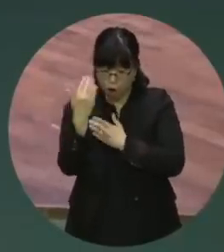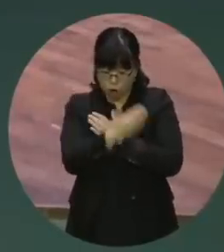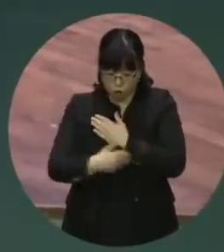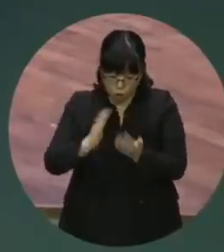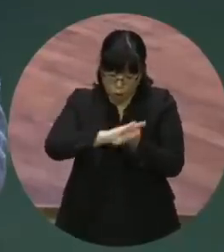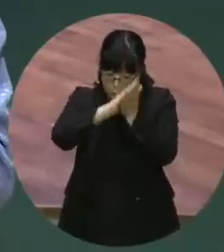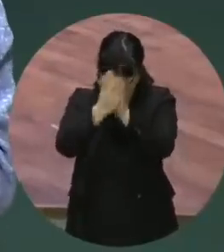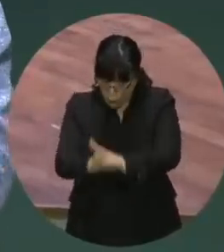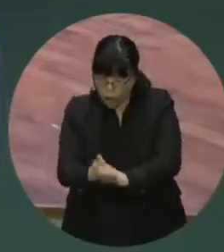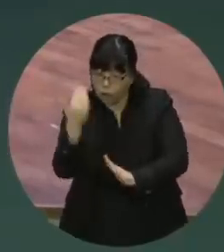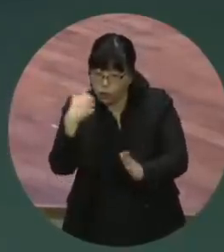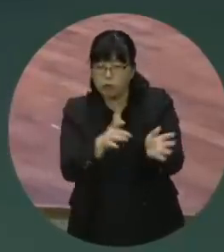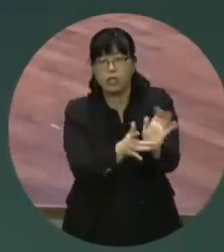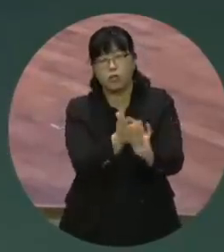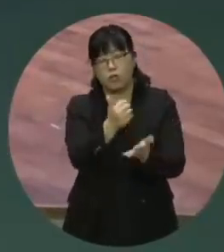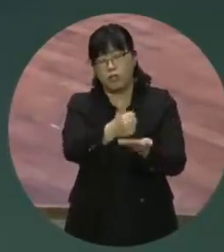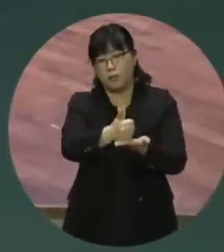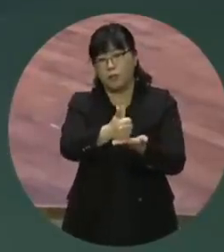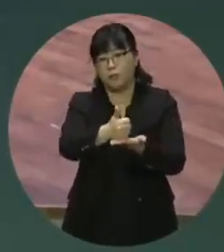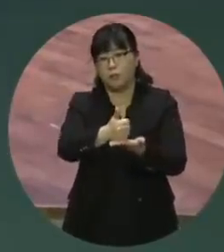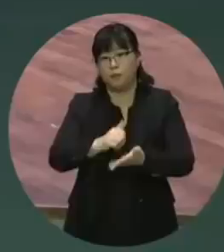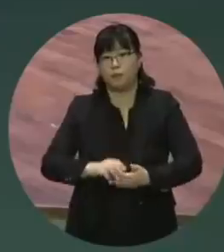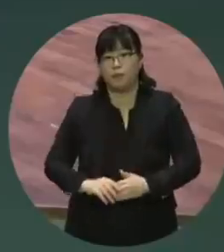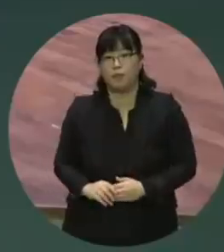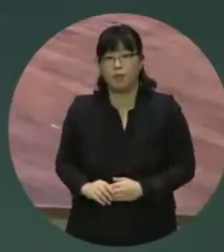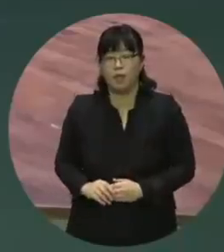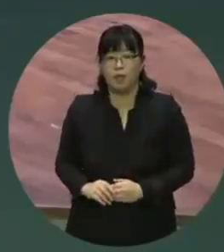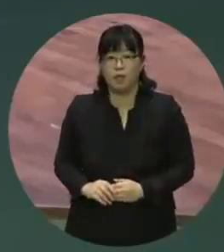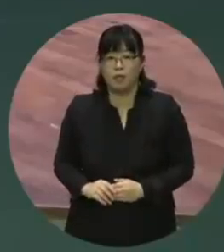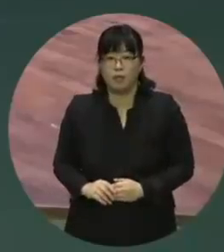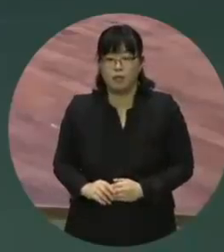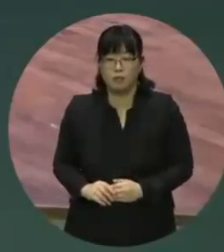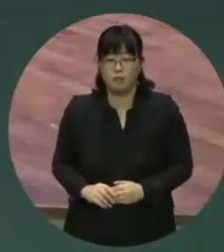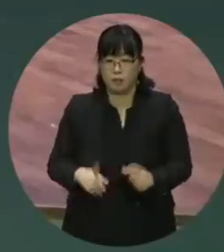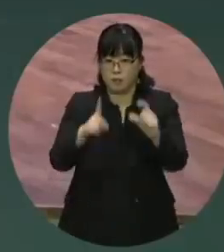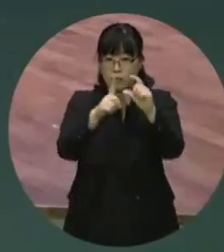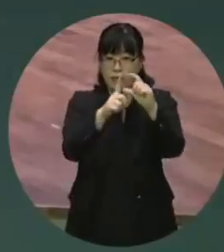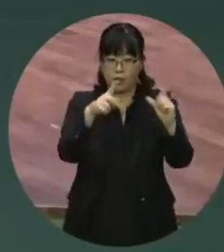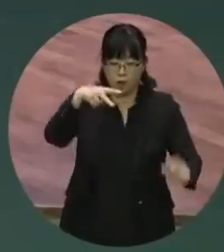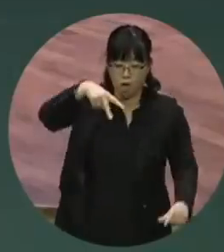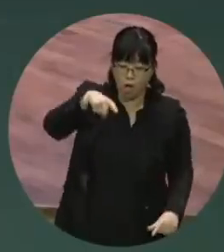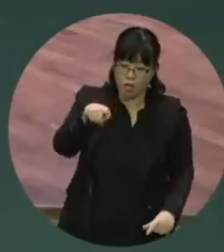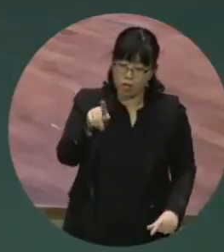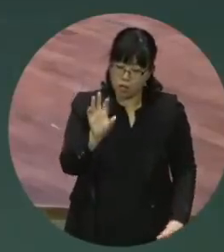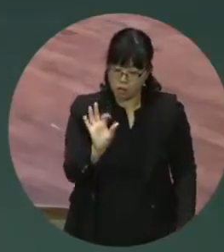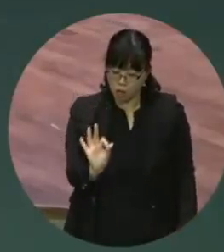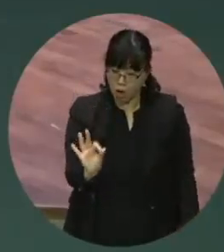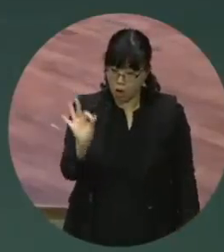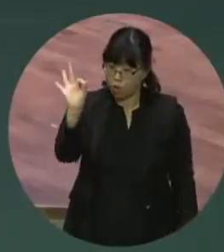자, 예수 그리스도의 이 성육신이 뭐냐? 이게 바로 올인이에요, 올인.